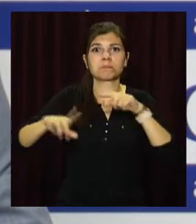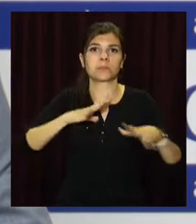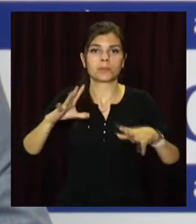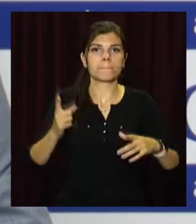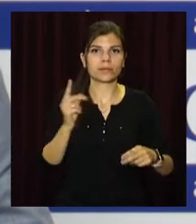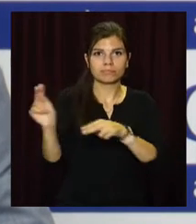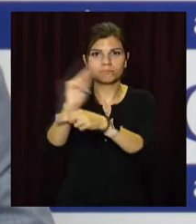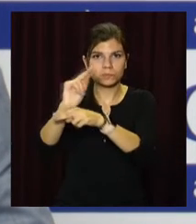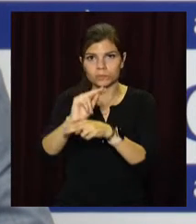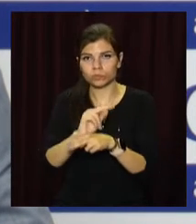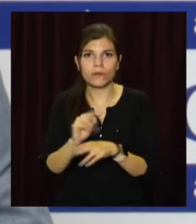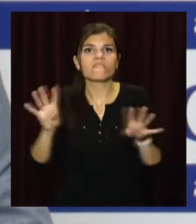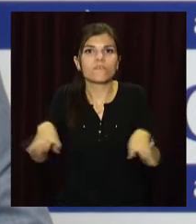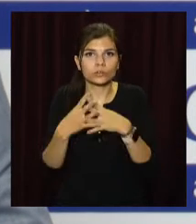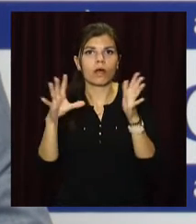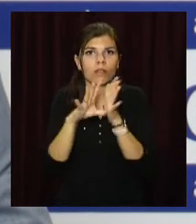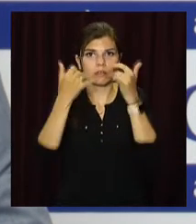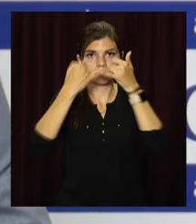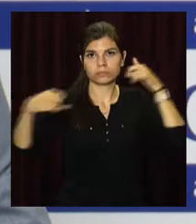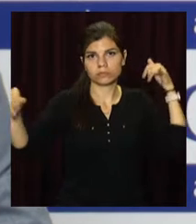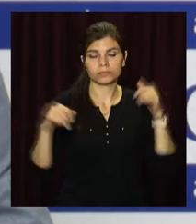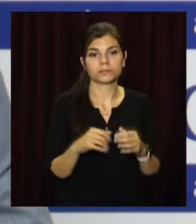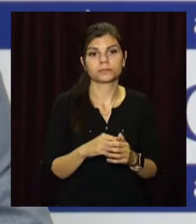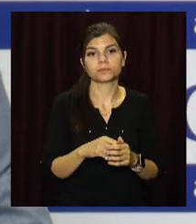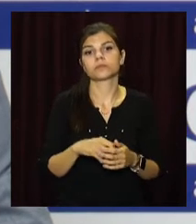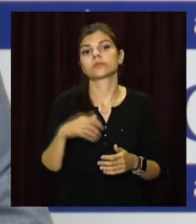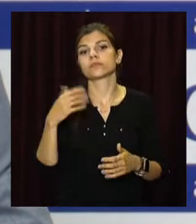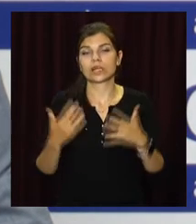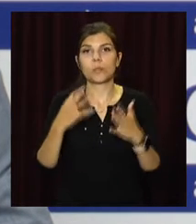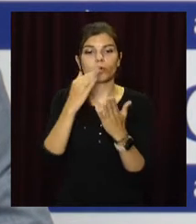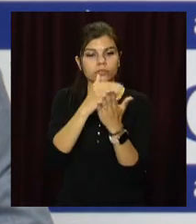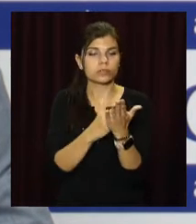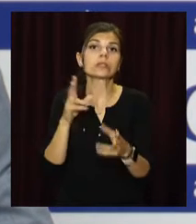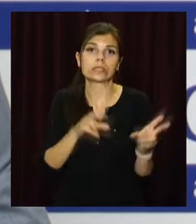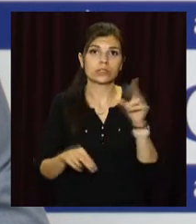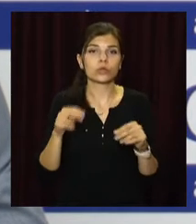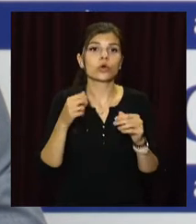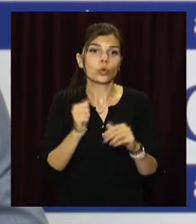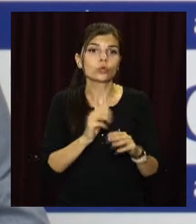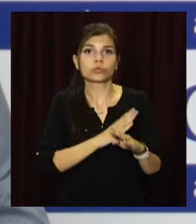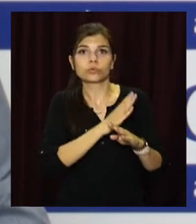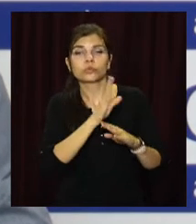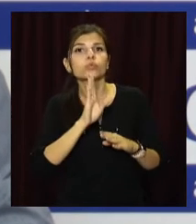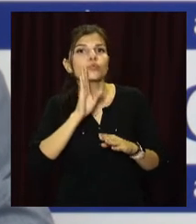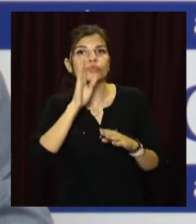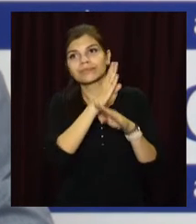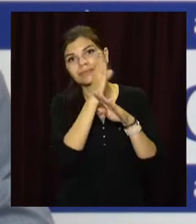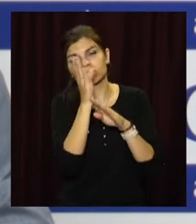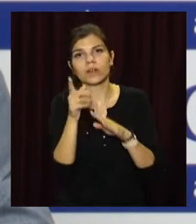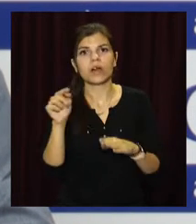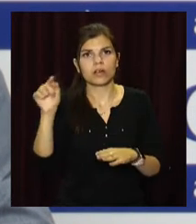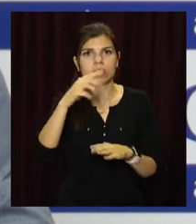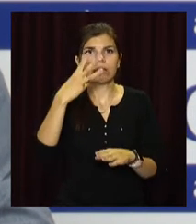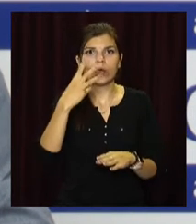ремонтными бригадами. Сейчас там уже ребята работают, восстанавливают электроснабжение. Значит, если по статистике на 9